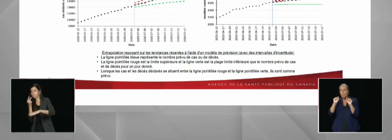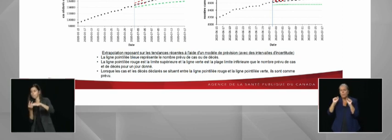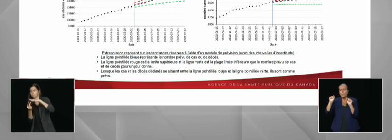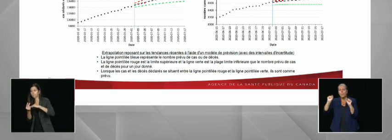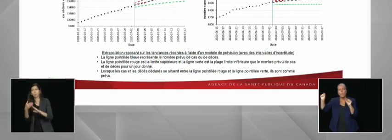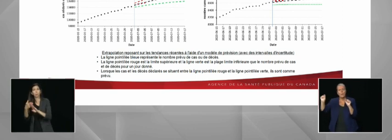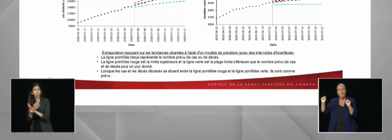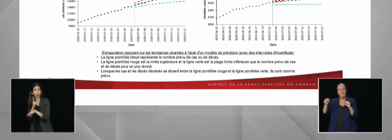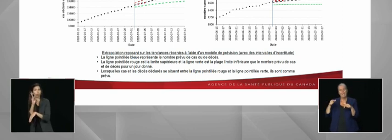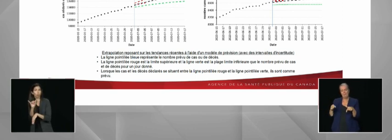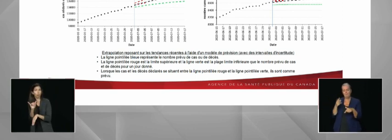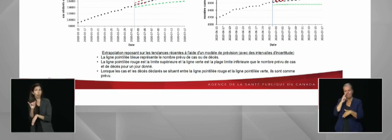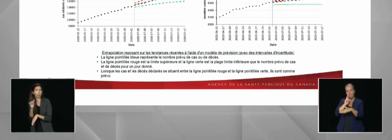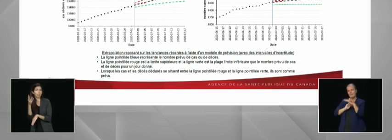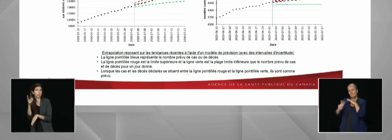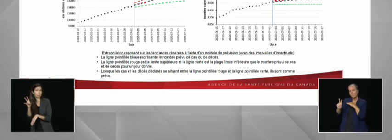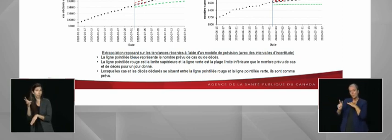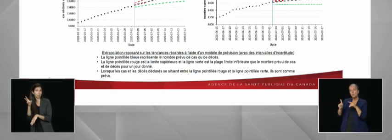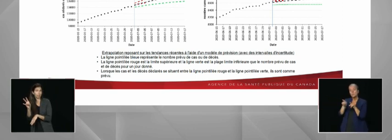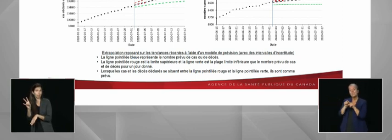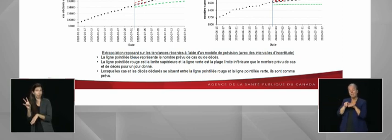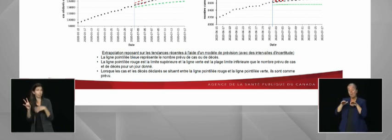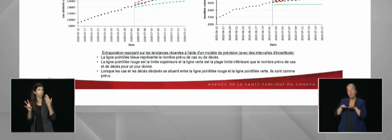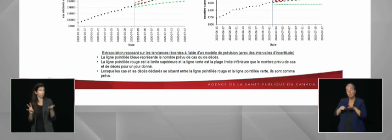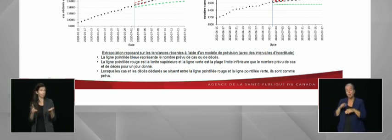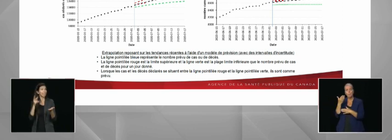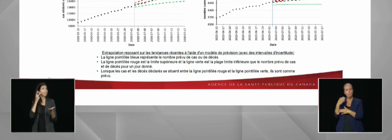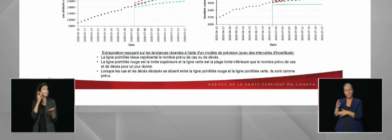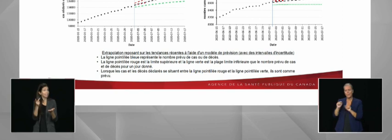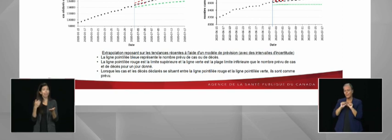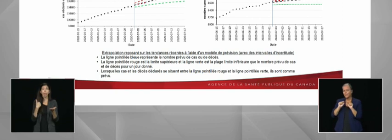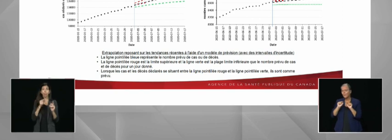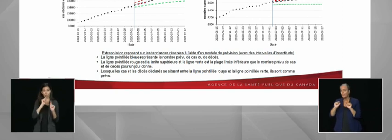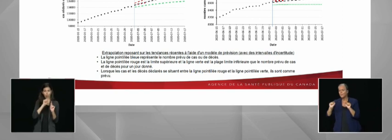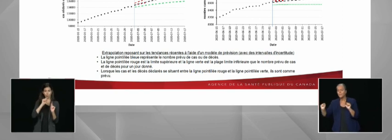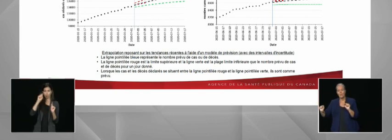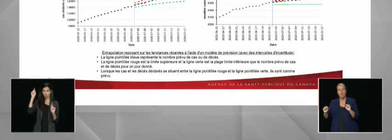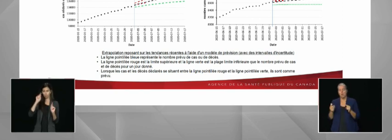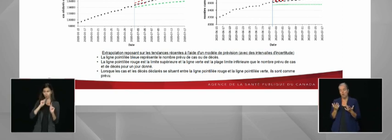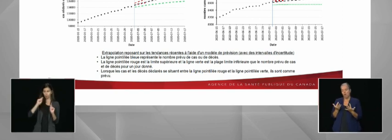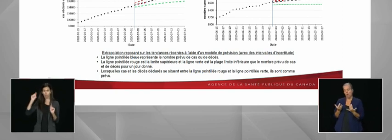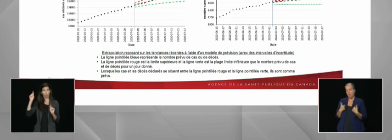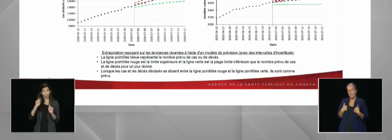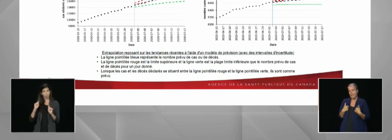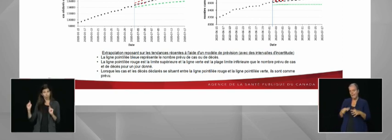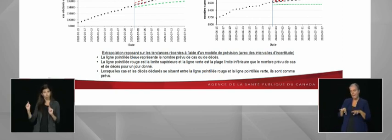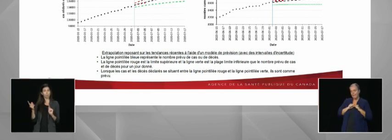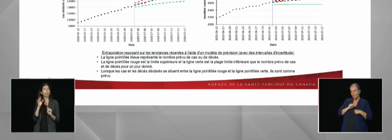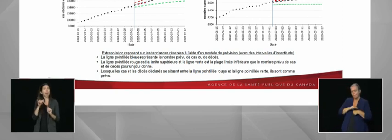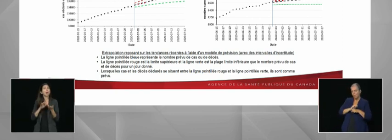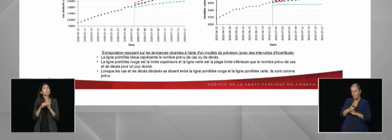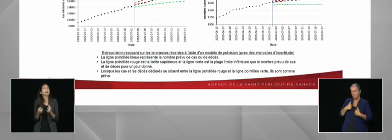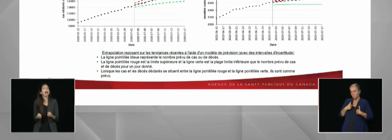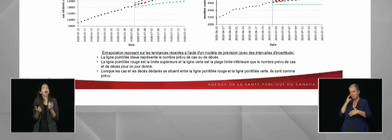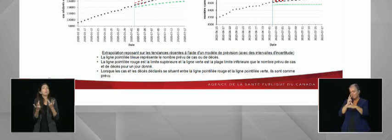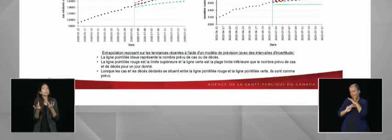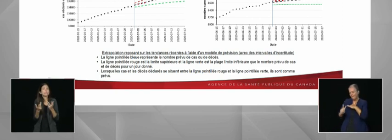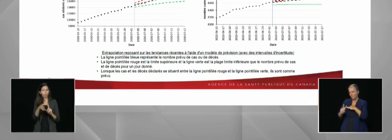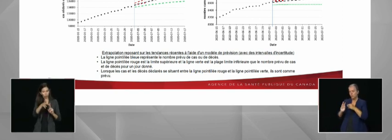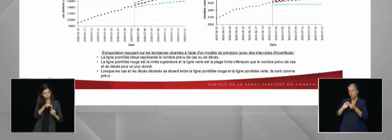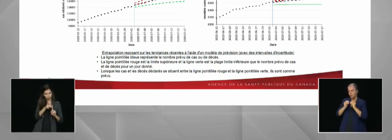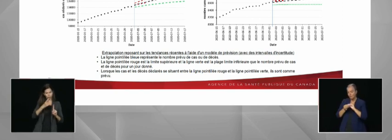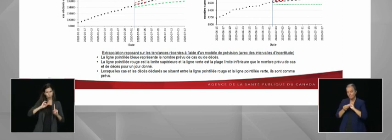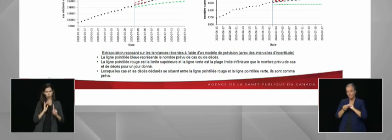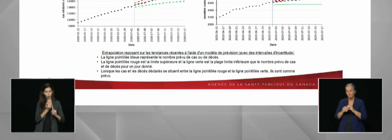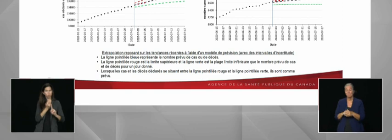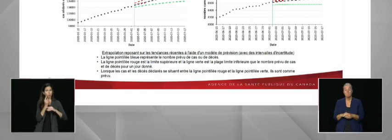bleue représentant le nombre de cas que nous anticipons. Puisque la modélisation est une prévision